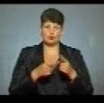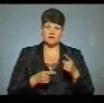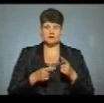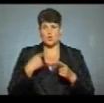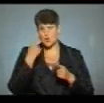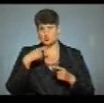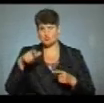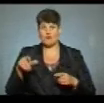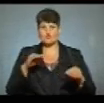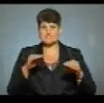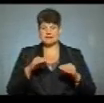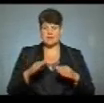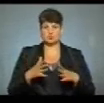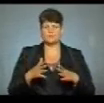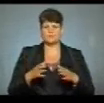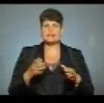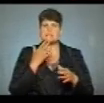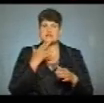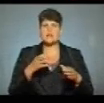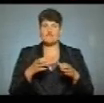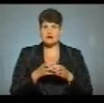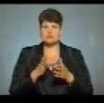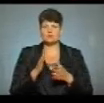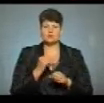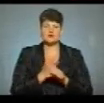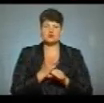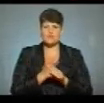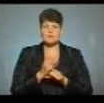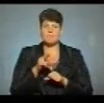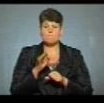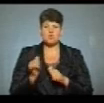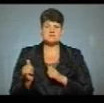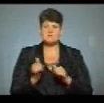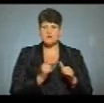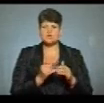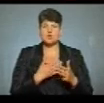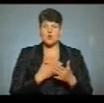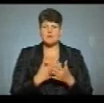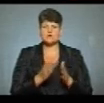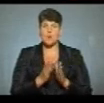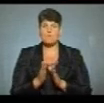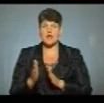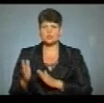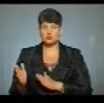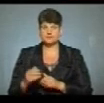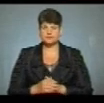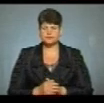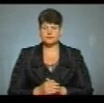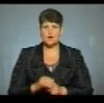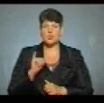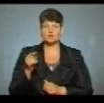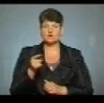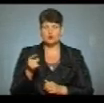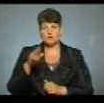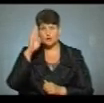патрульних підрозділів Національної гвардії, які будуть працювати по забезпеченні громадського порядку. В Тернополі хлопець